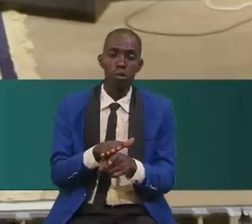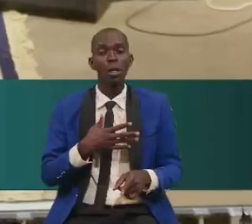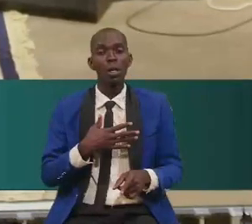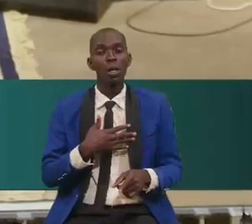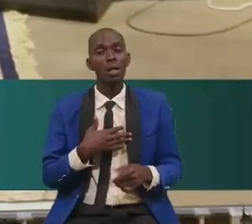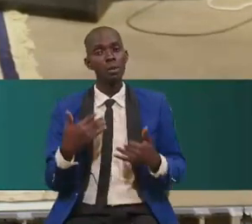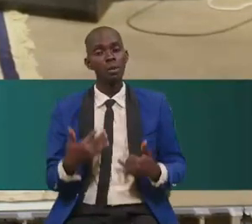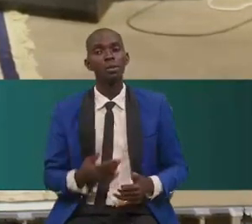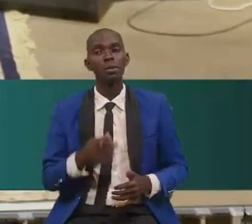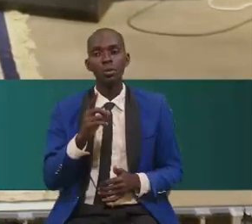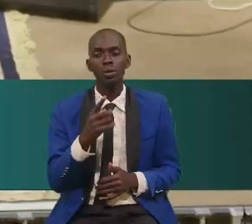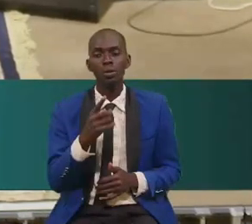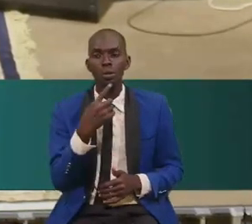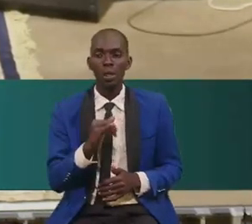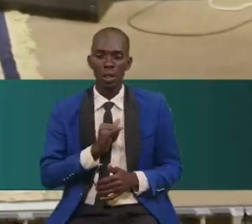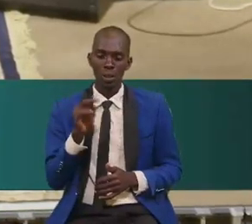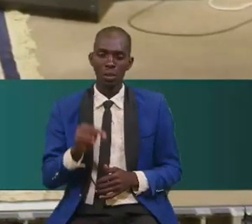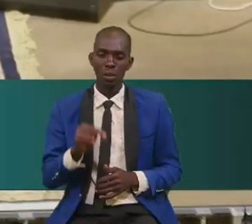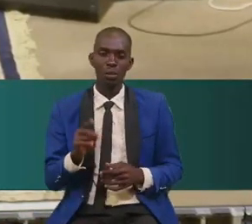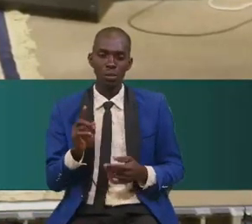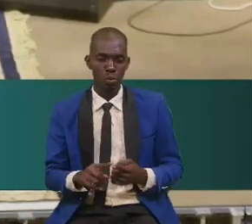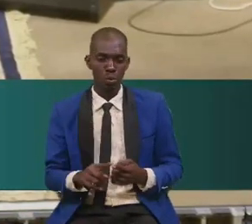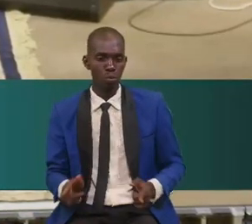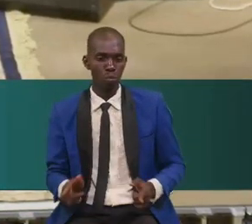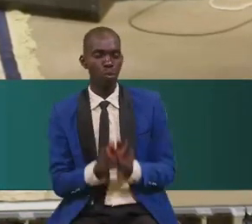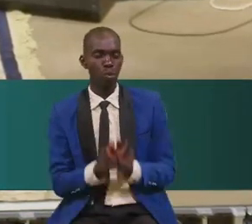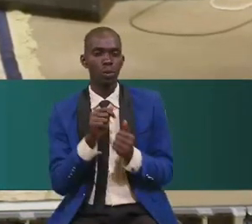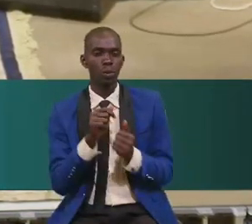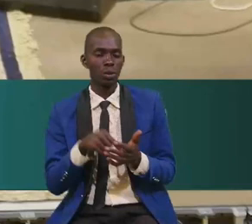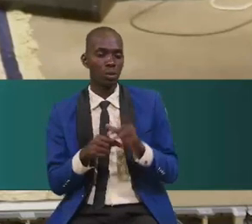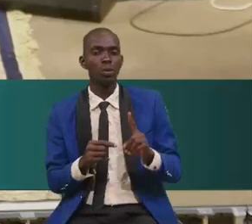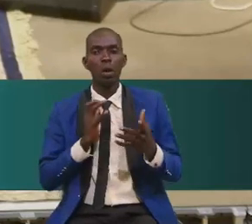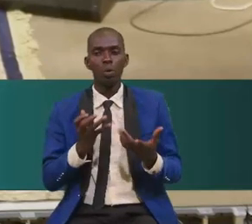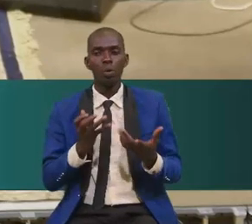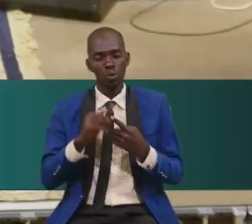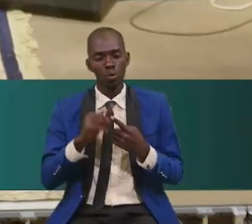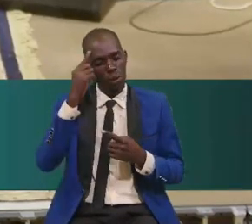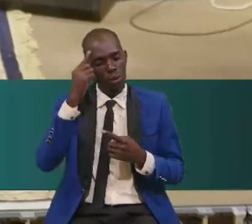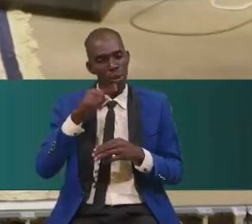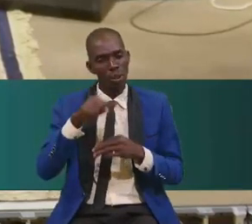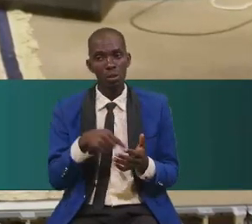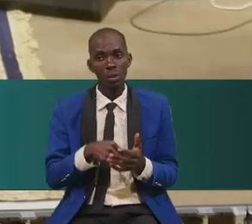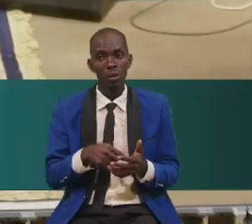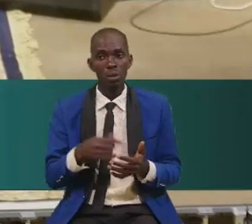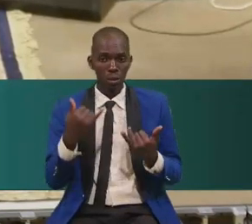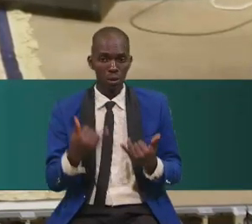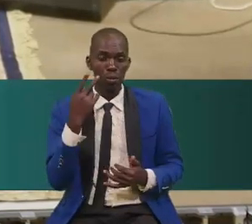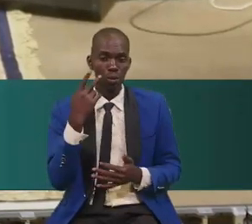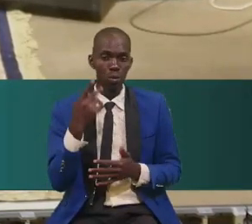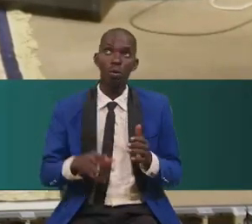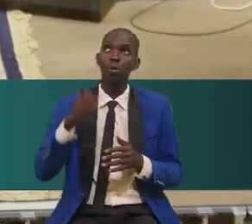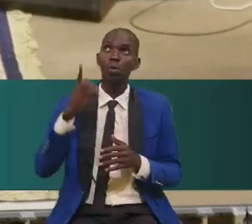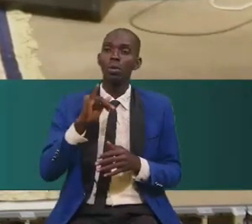maintenant, je dois me rattraper maintenant. Je veux que tu penses à ceci. Maintenant, tu vois ce que Dieu m'aide à faire. Je vais